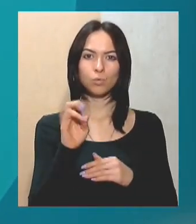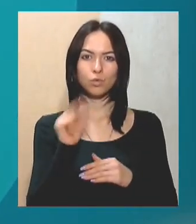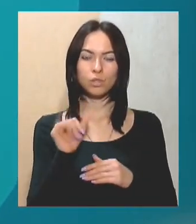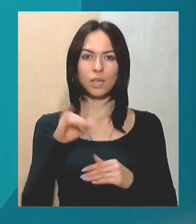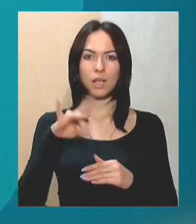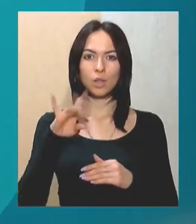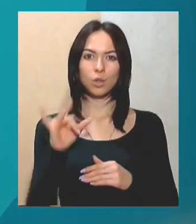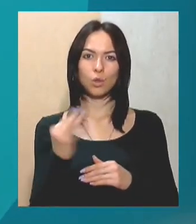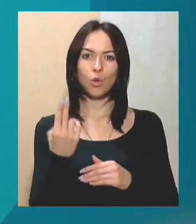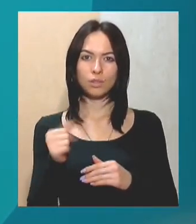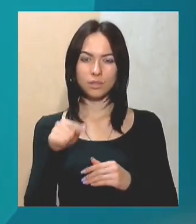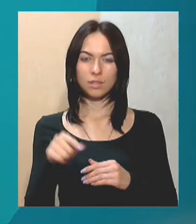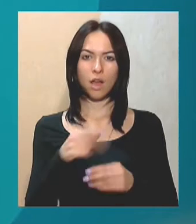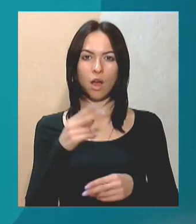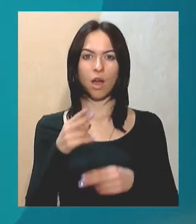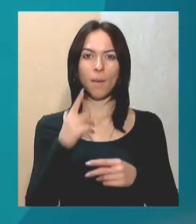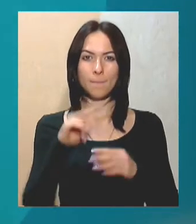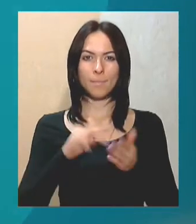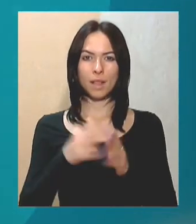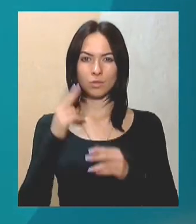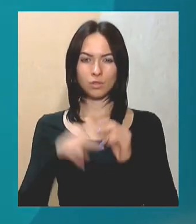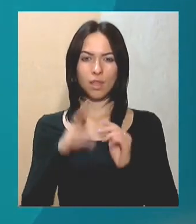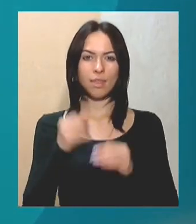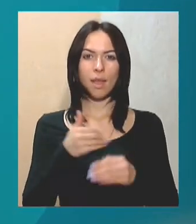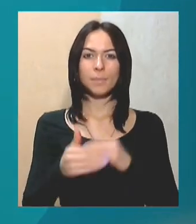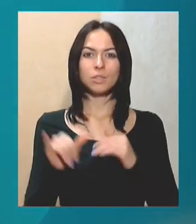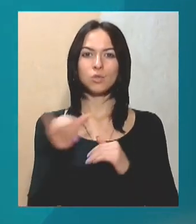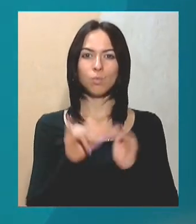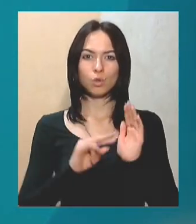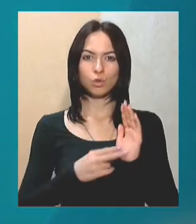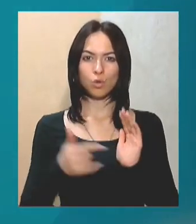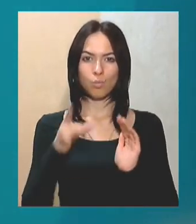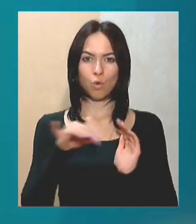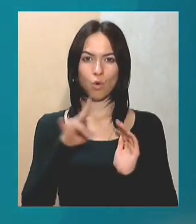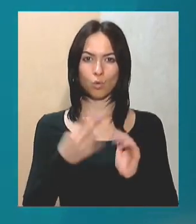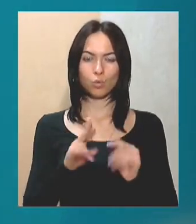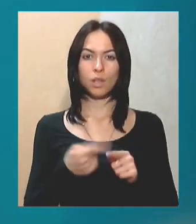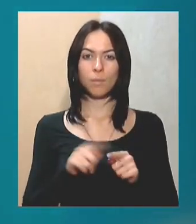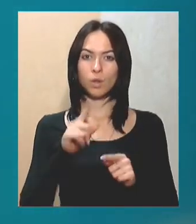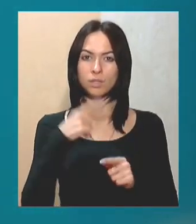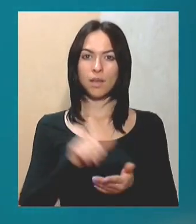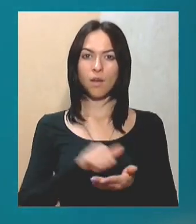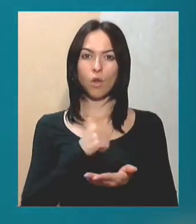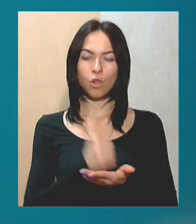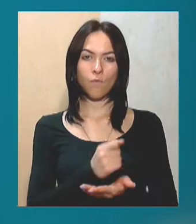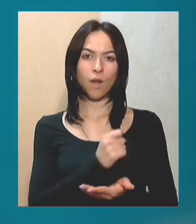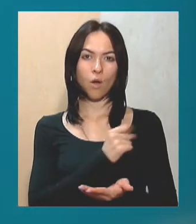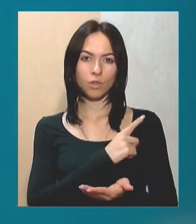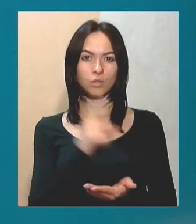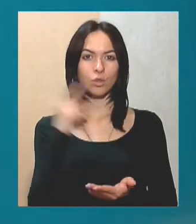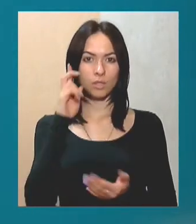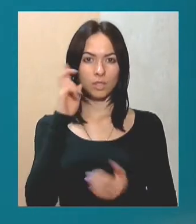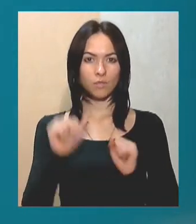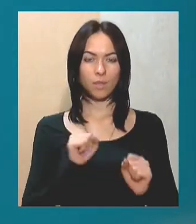планують завершити не пізніше суботи, 7 грудня. Про це заявив голова Одеської обласної державної адміністрації Максим